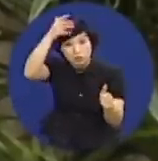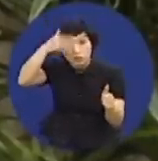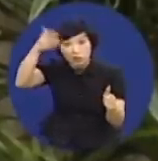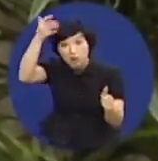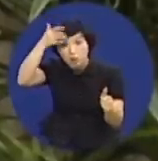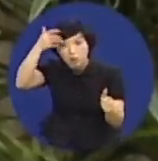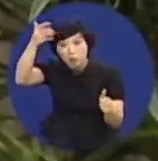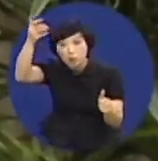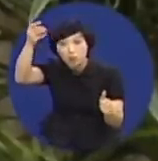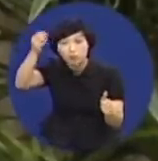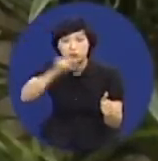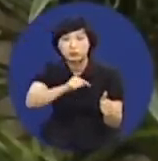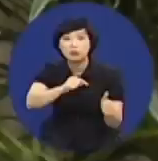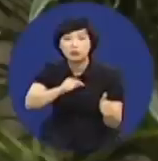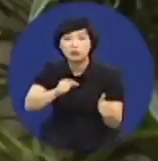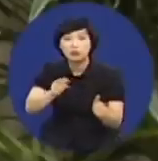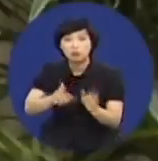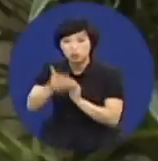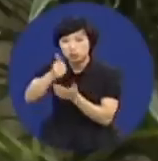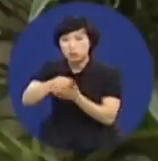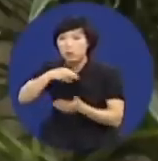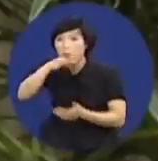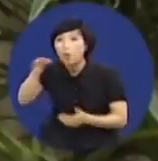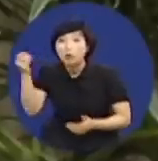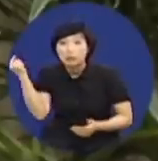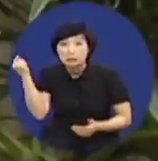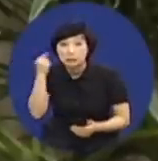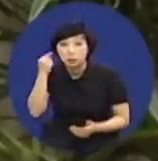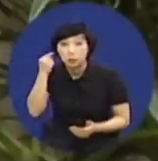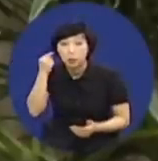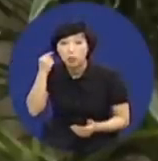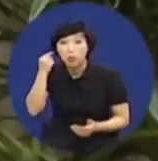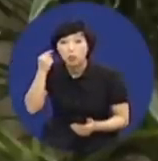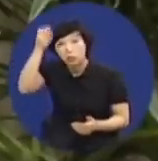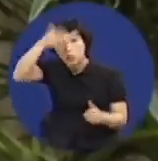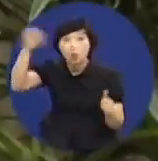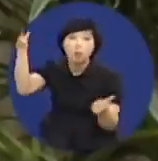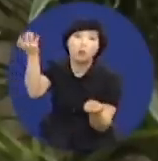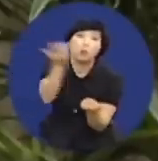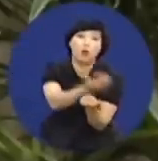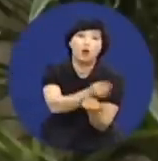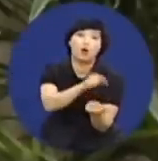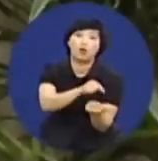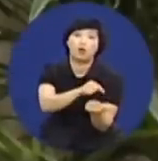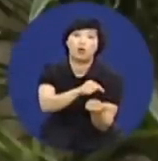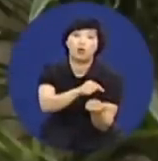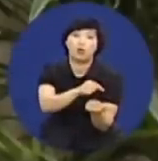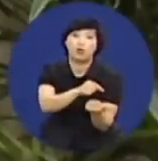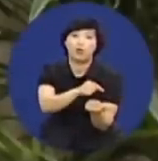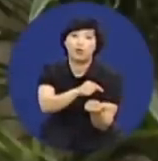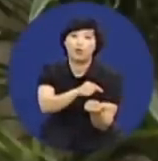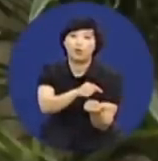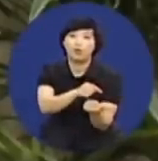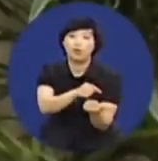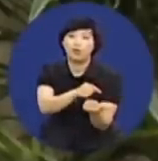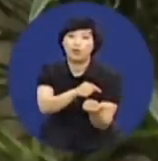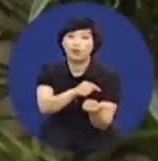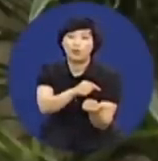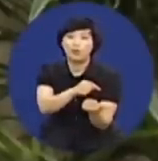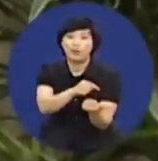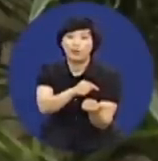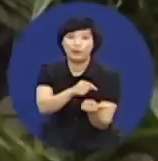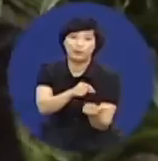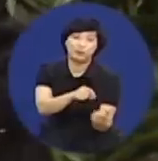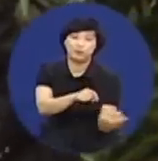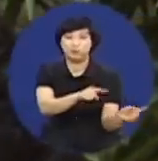ラザロの魂がその主の声を聞き、その腐った死体の中にスッと